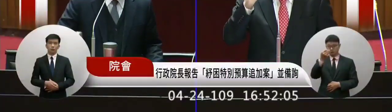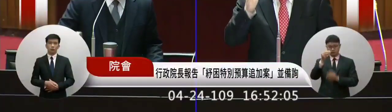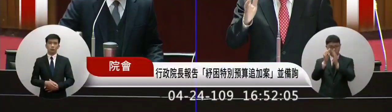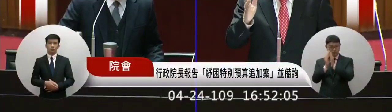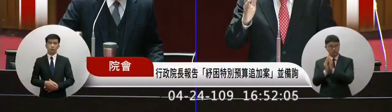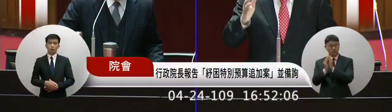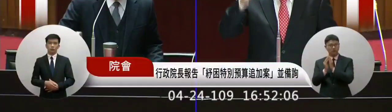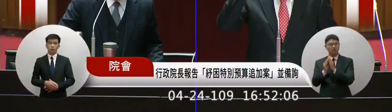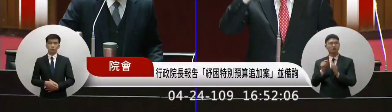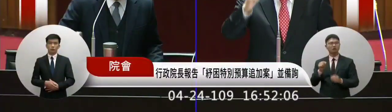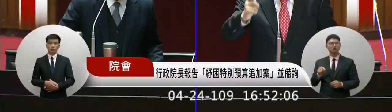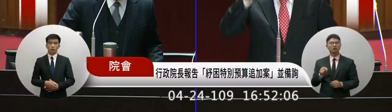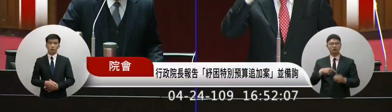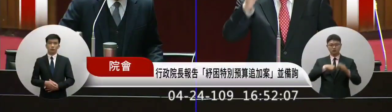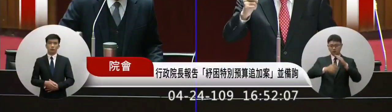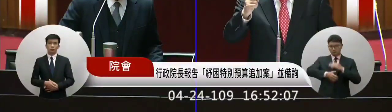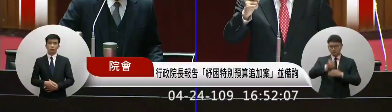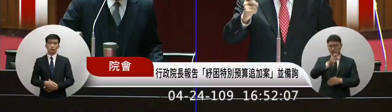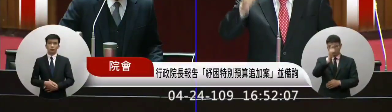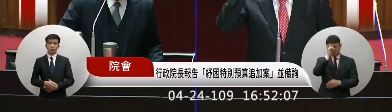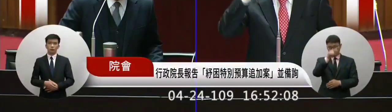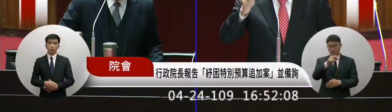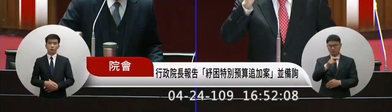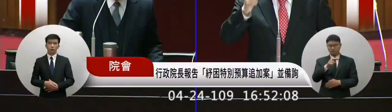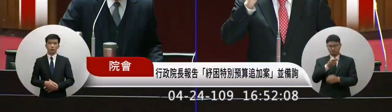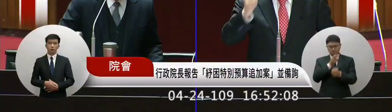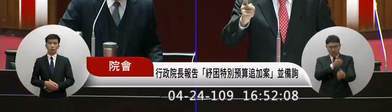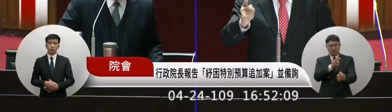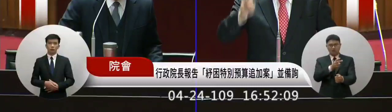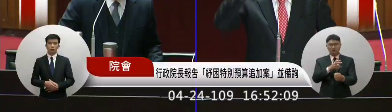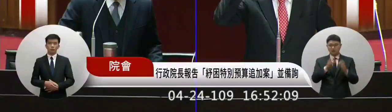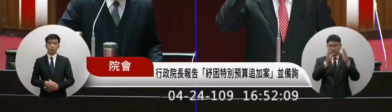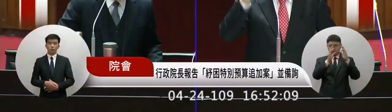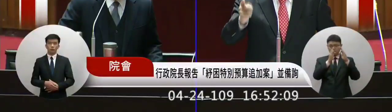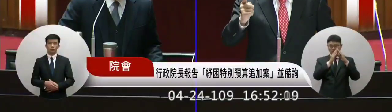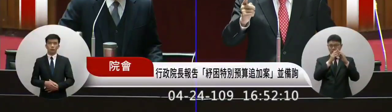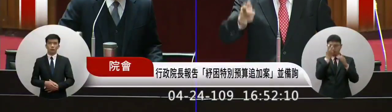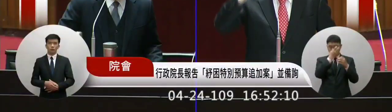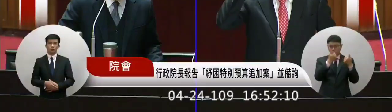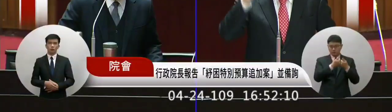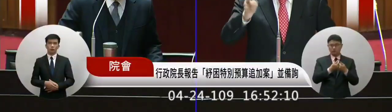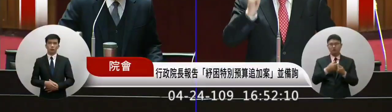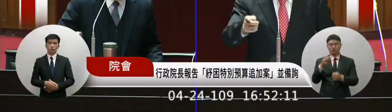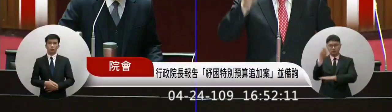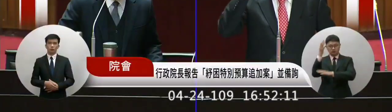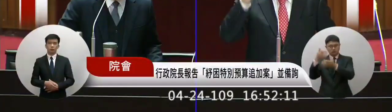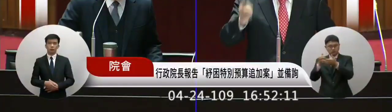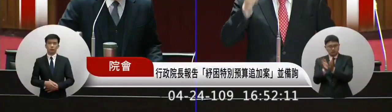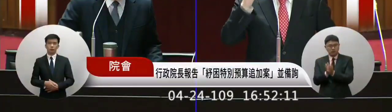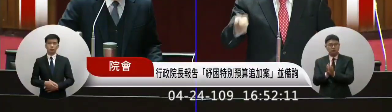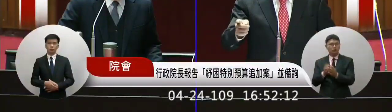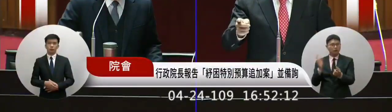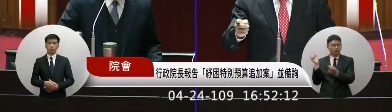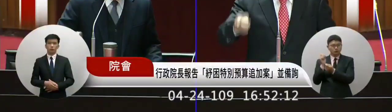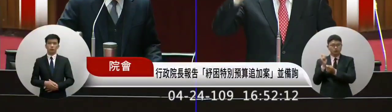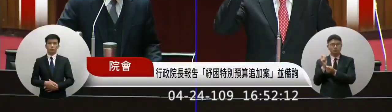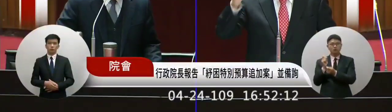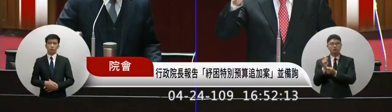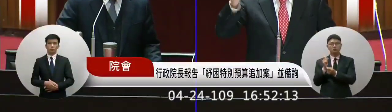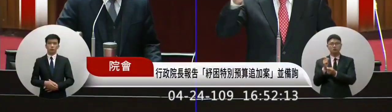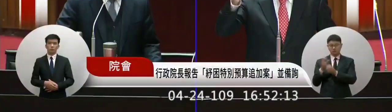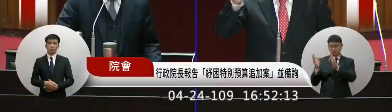且院长，要请您订好金管会、财政部，我们的金控最近有没有再去